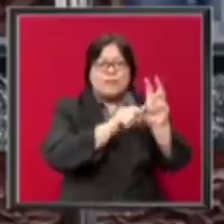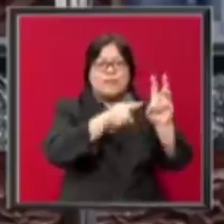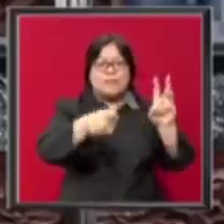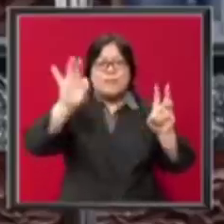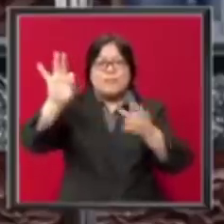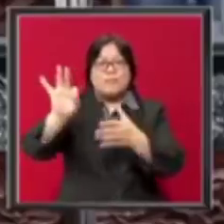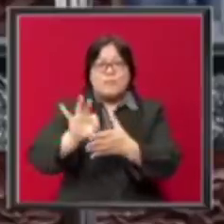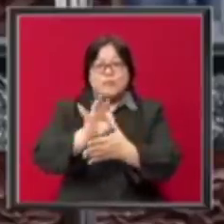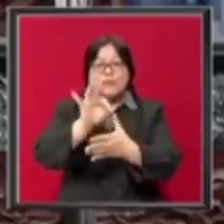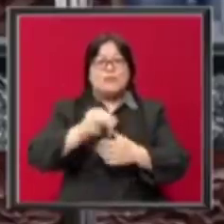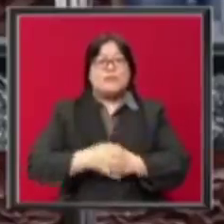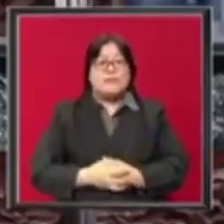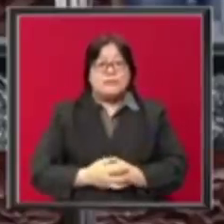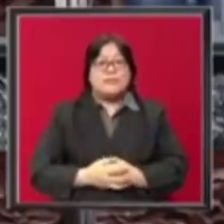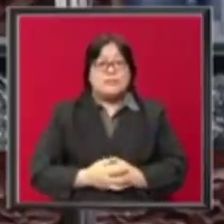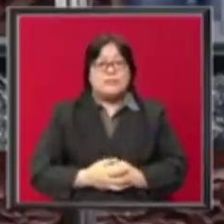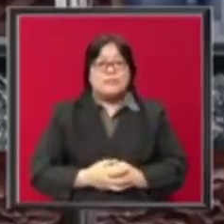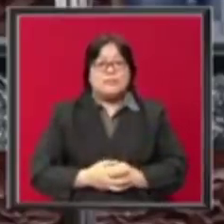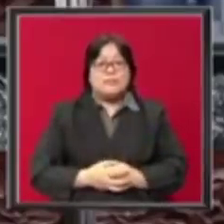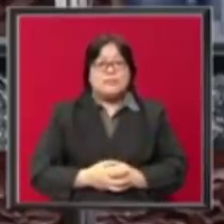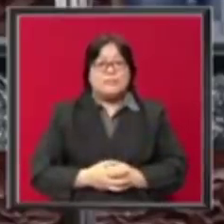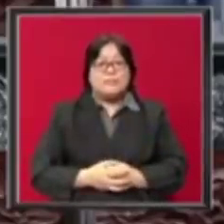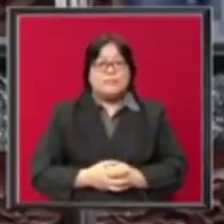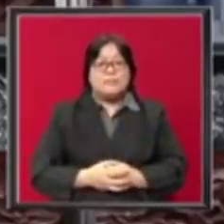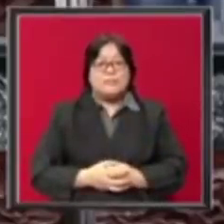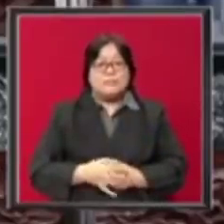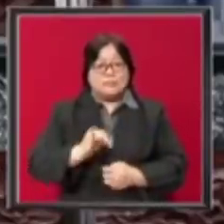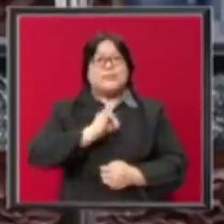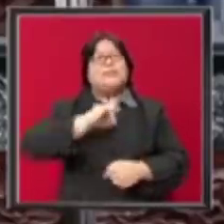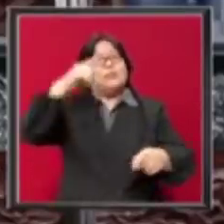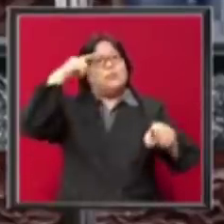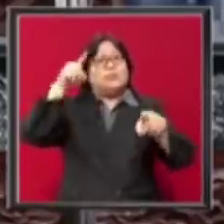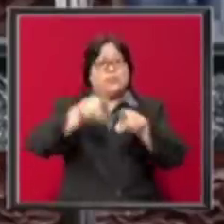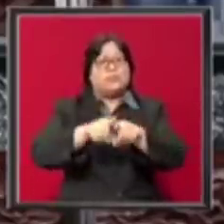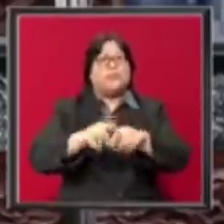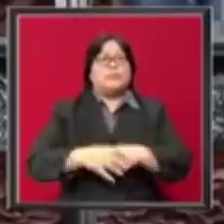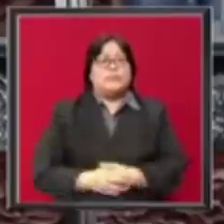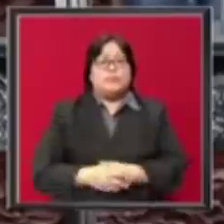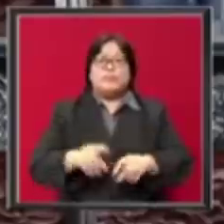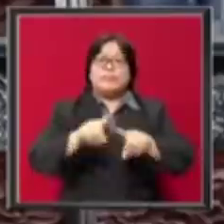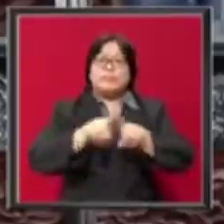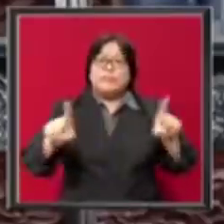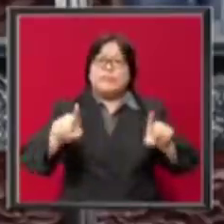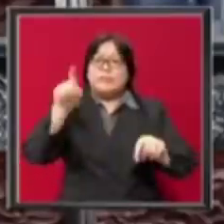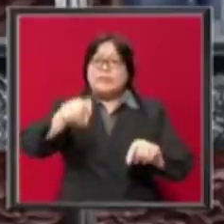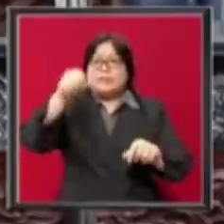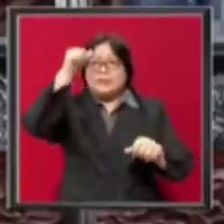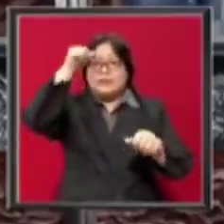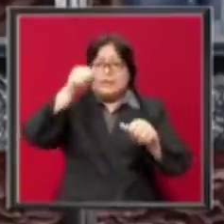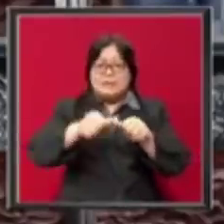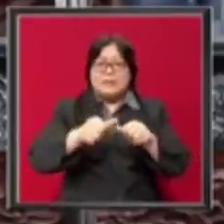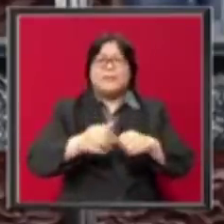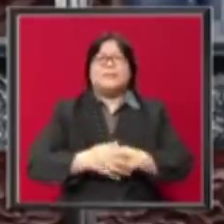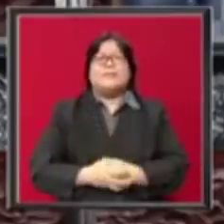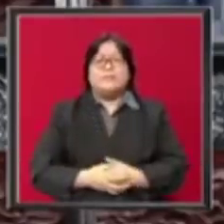bulan itu saya setuju. Tetapi kita kena ingat